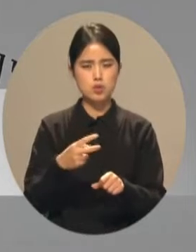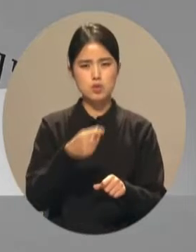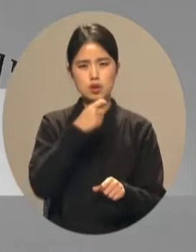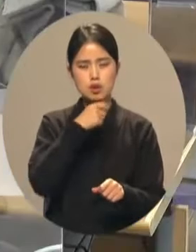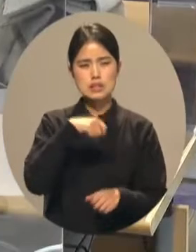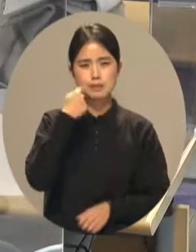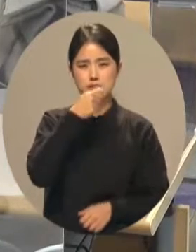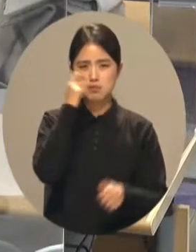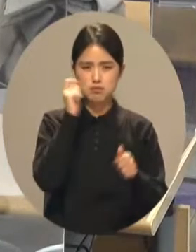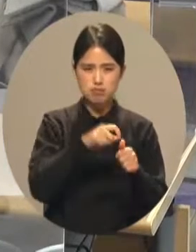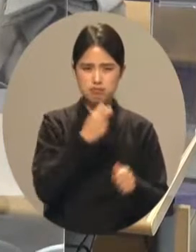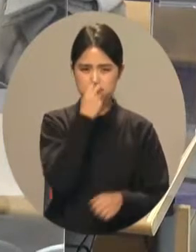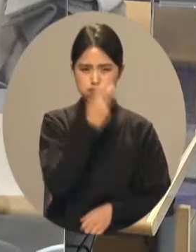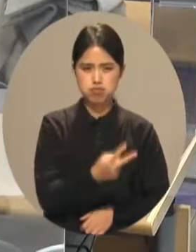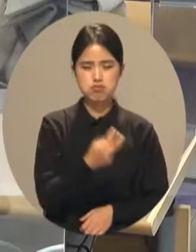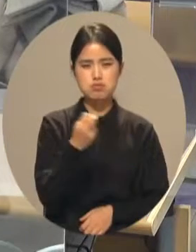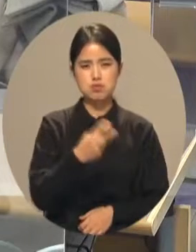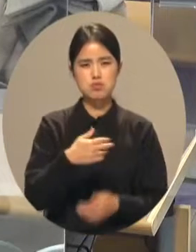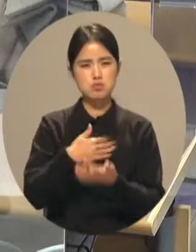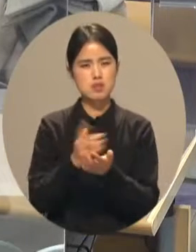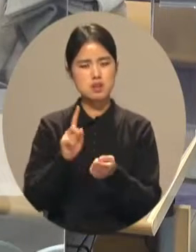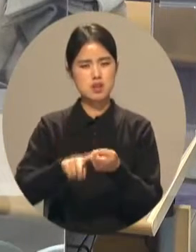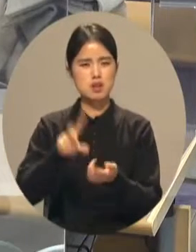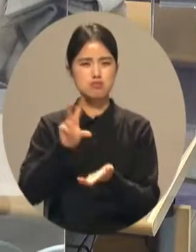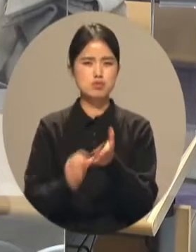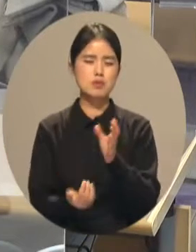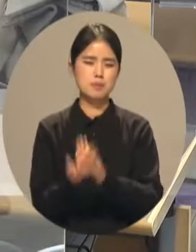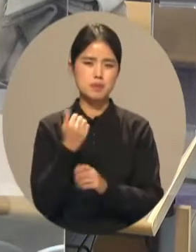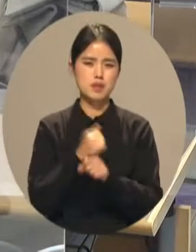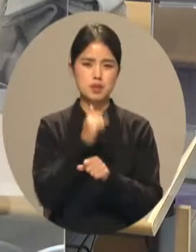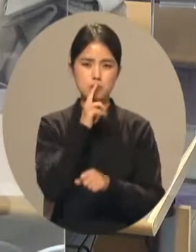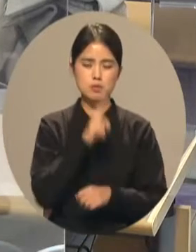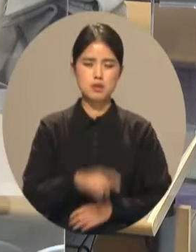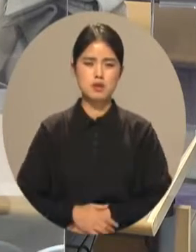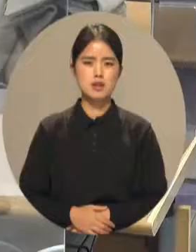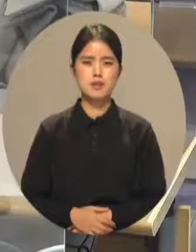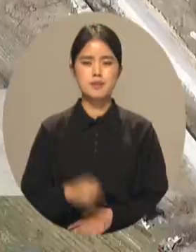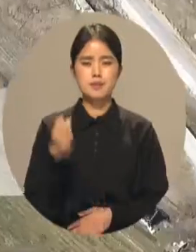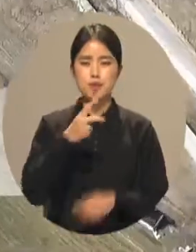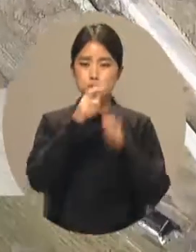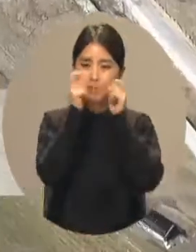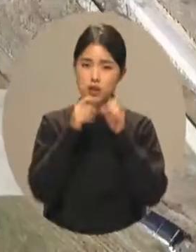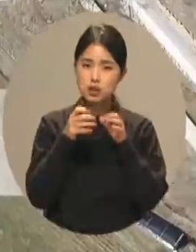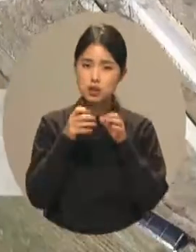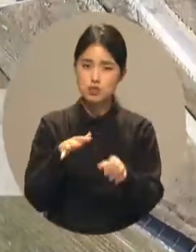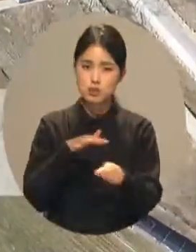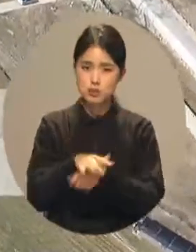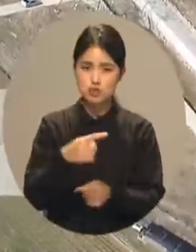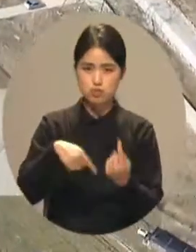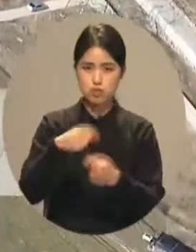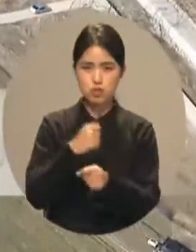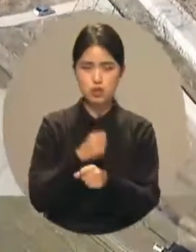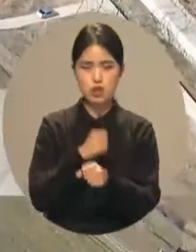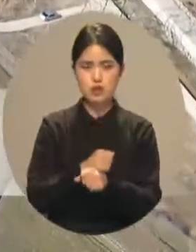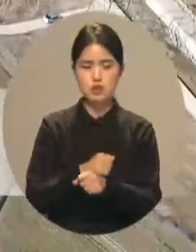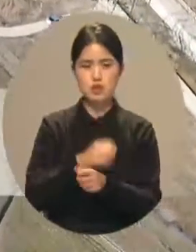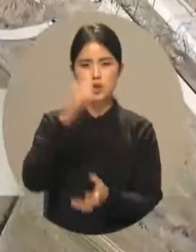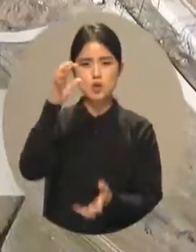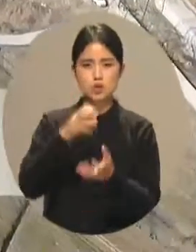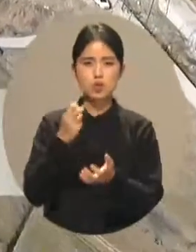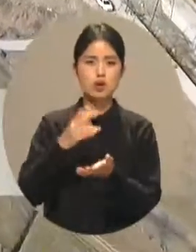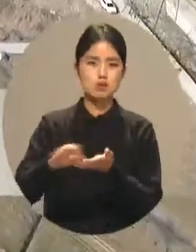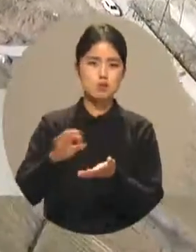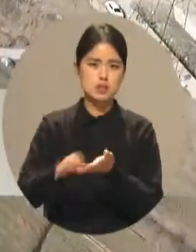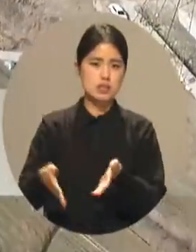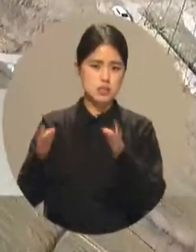처리 시설에 악취 산재와 노사갈등이 속출하고 있다고 지적했습니다 또 민간투자 방식으로 운영하는 전주종합 리사이클